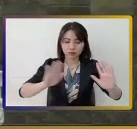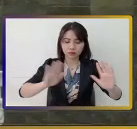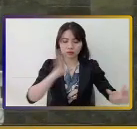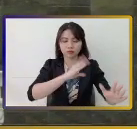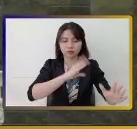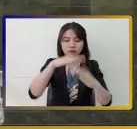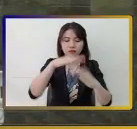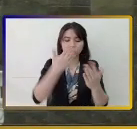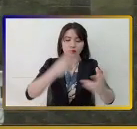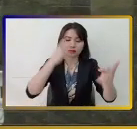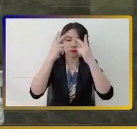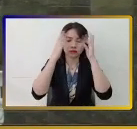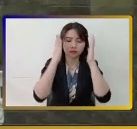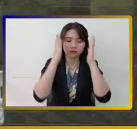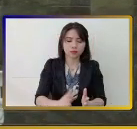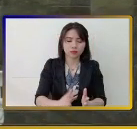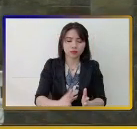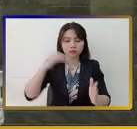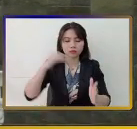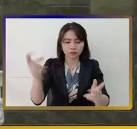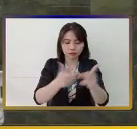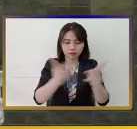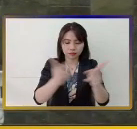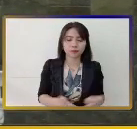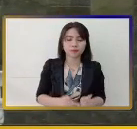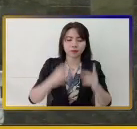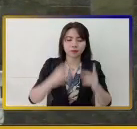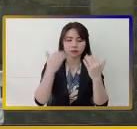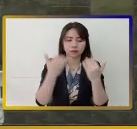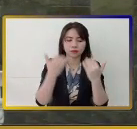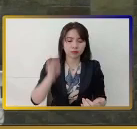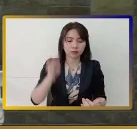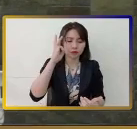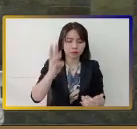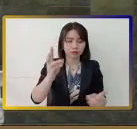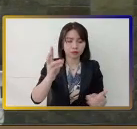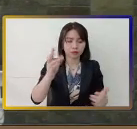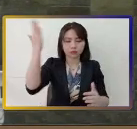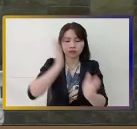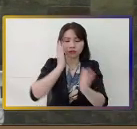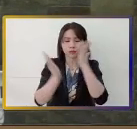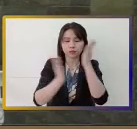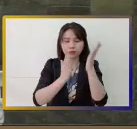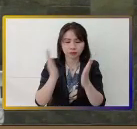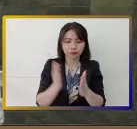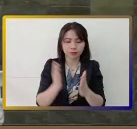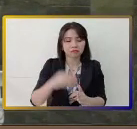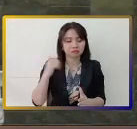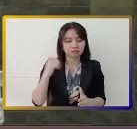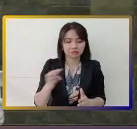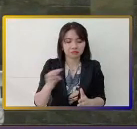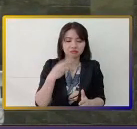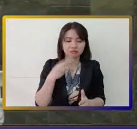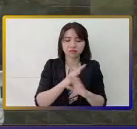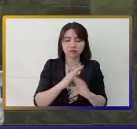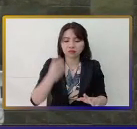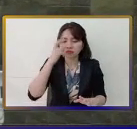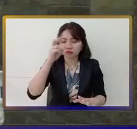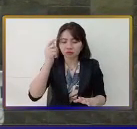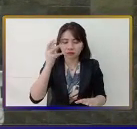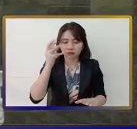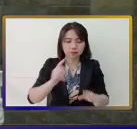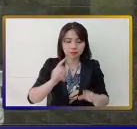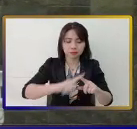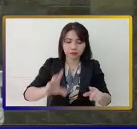namin ngayon nasa iba't ibang station po, mga Panginoon. At yung iba, hindi lamang po namin makita, but oh God,